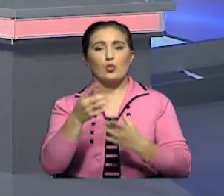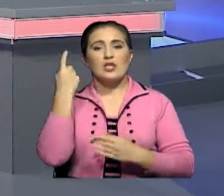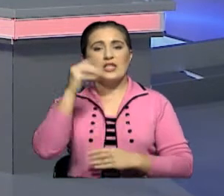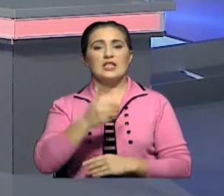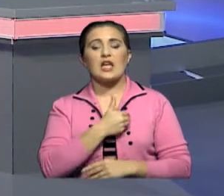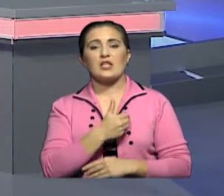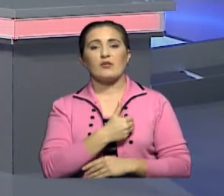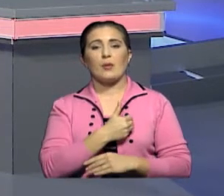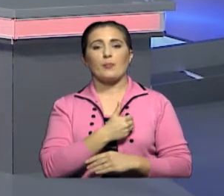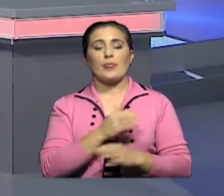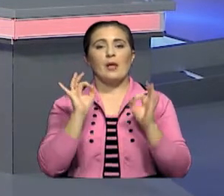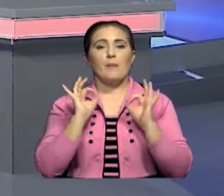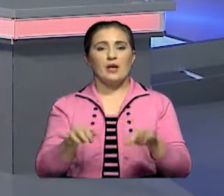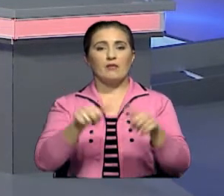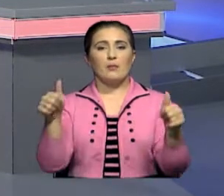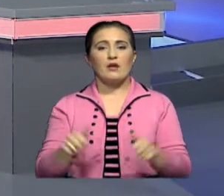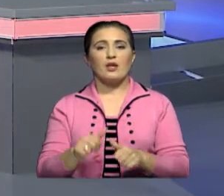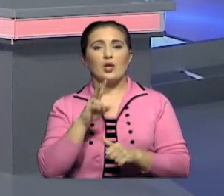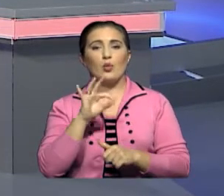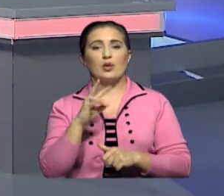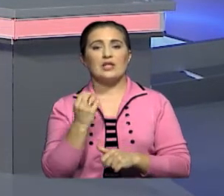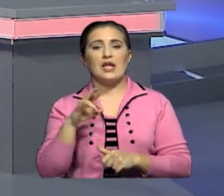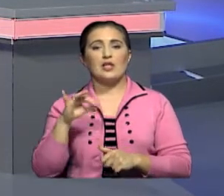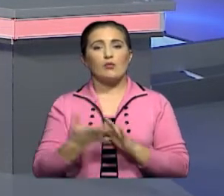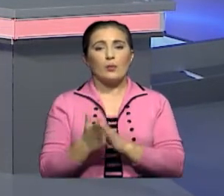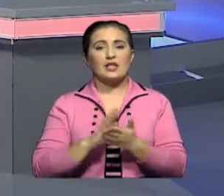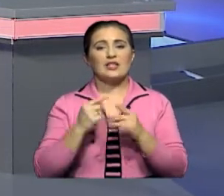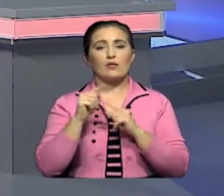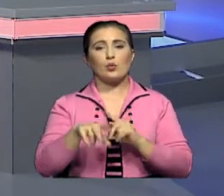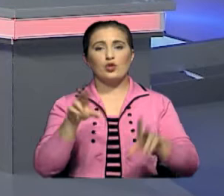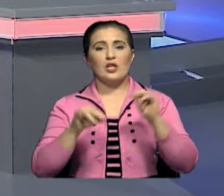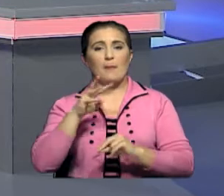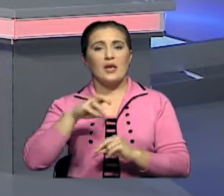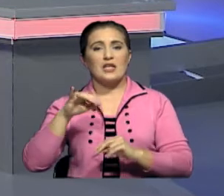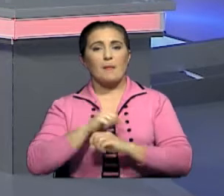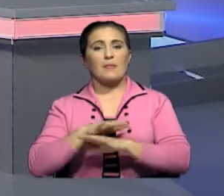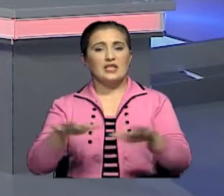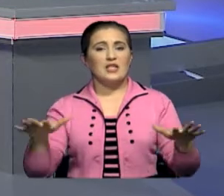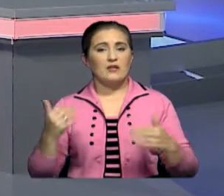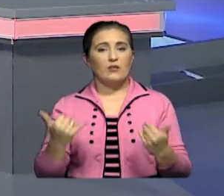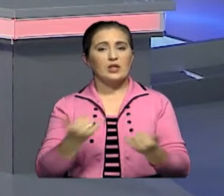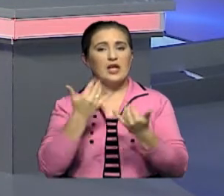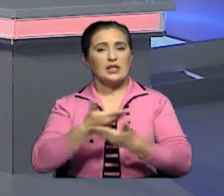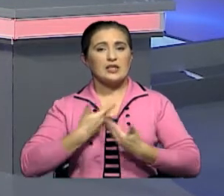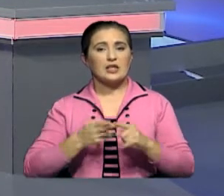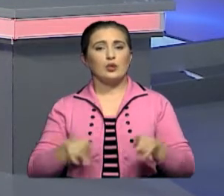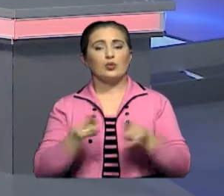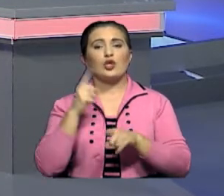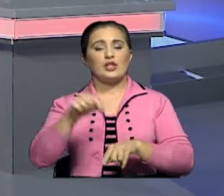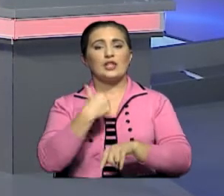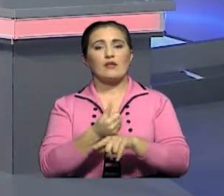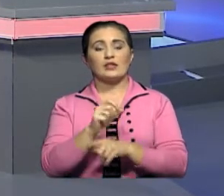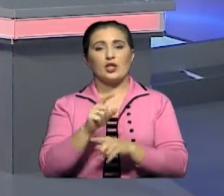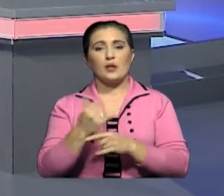в правильное формирование консолидированной позиции в том числе и в медиа пространстве сегодня для нас это тоже одна из главных задач